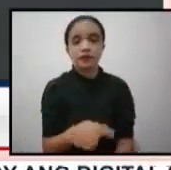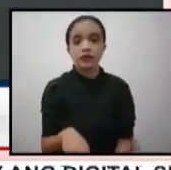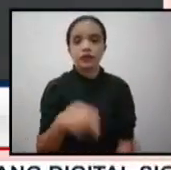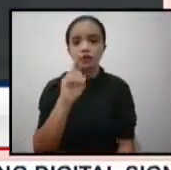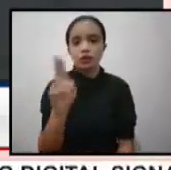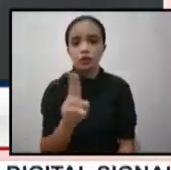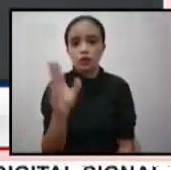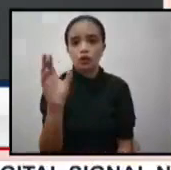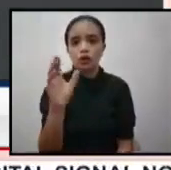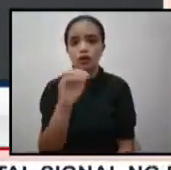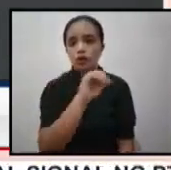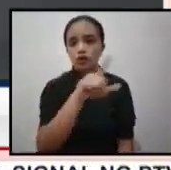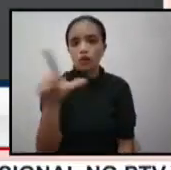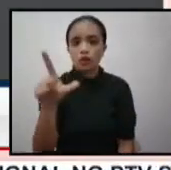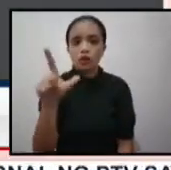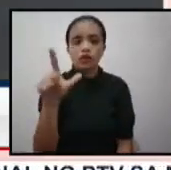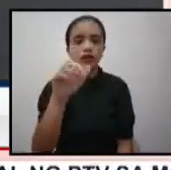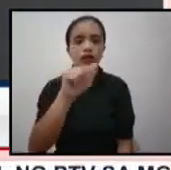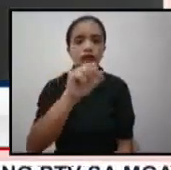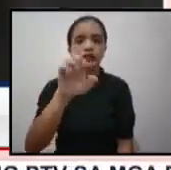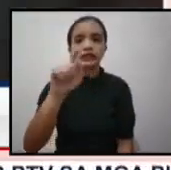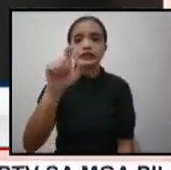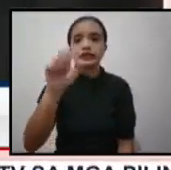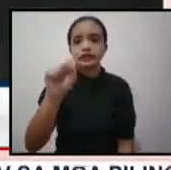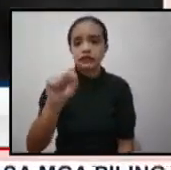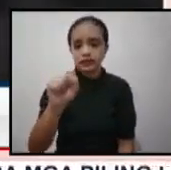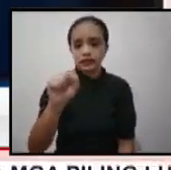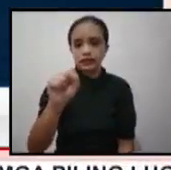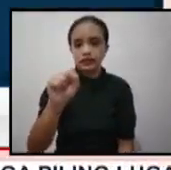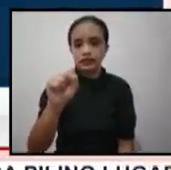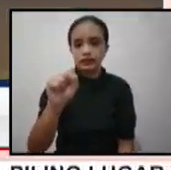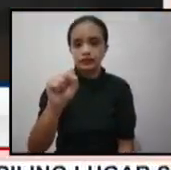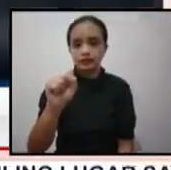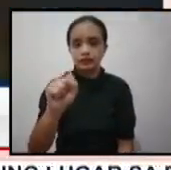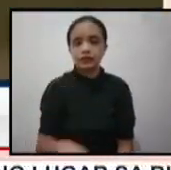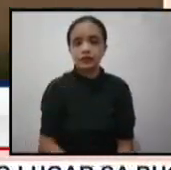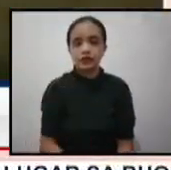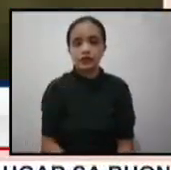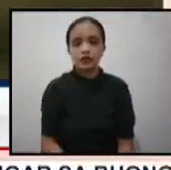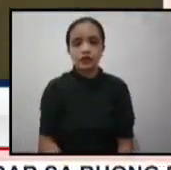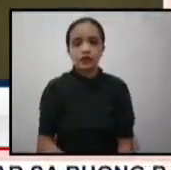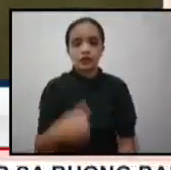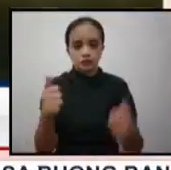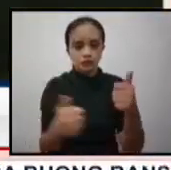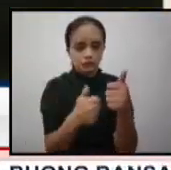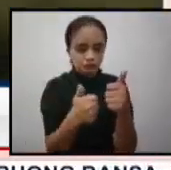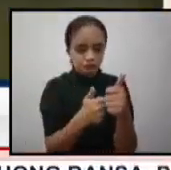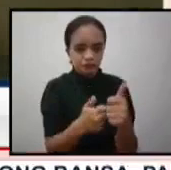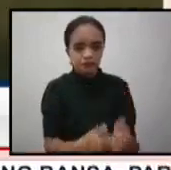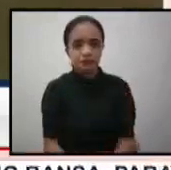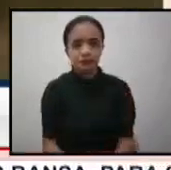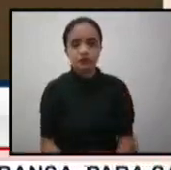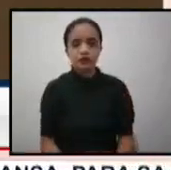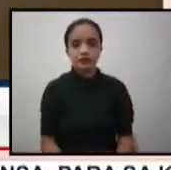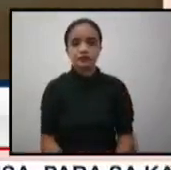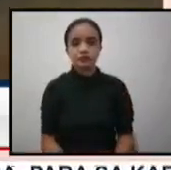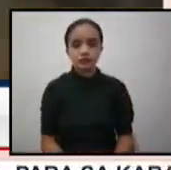assets for this hot pursuit operation, and we even use our air assets doon sa